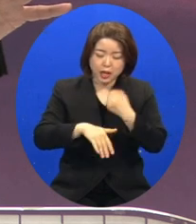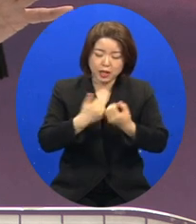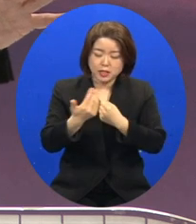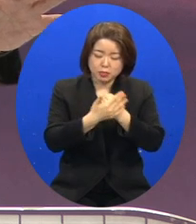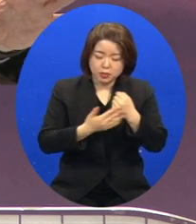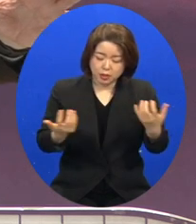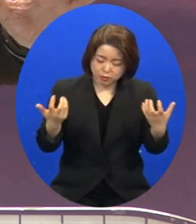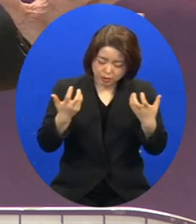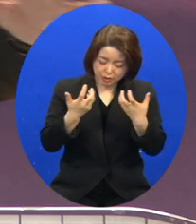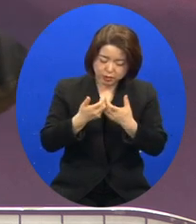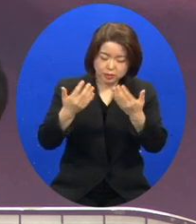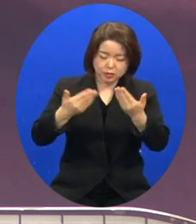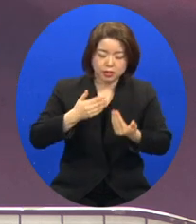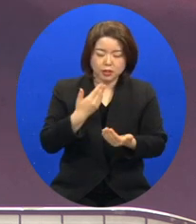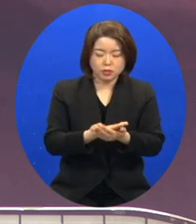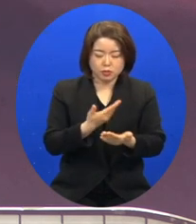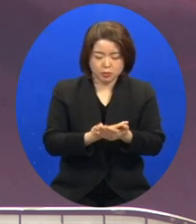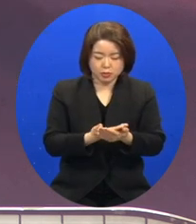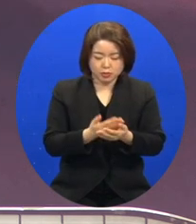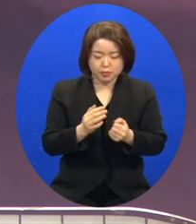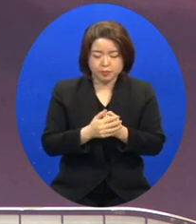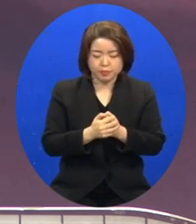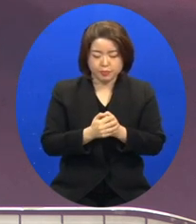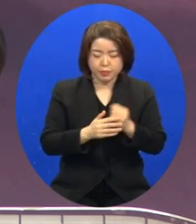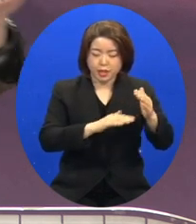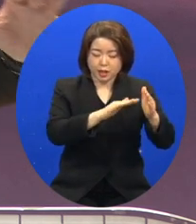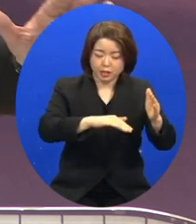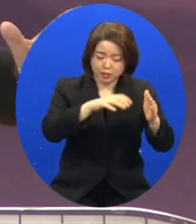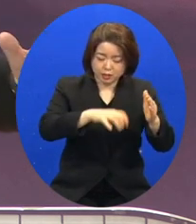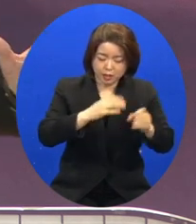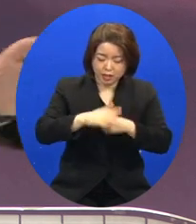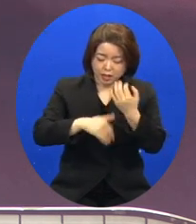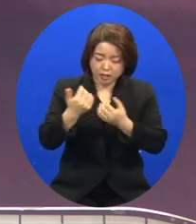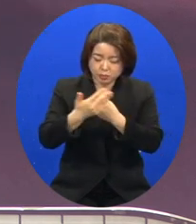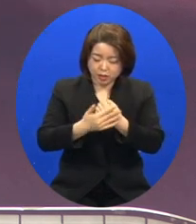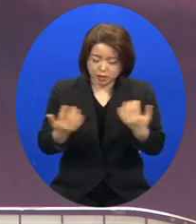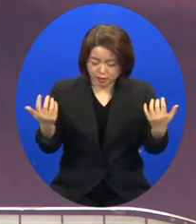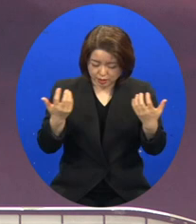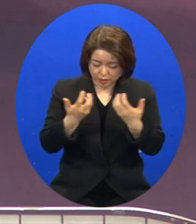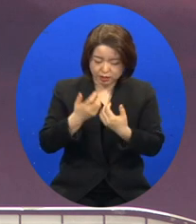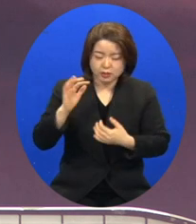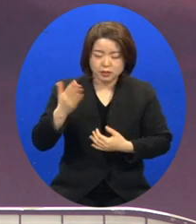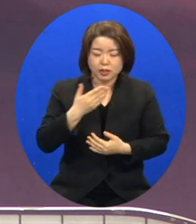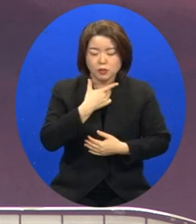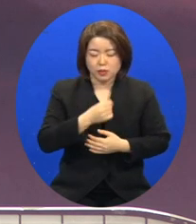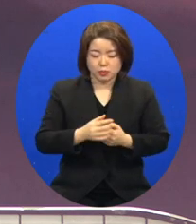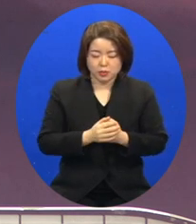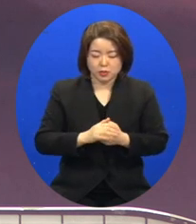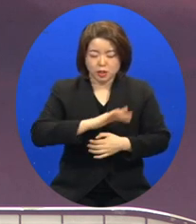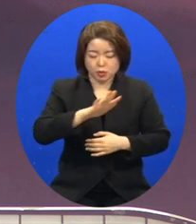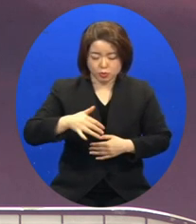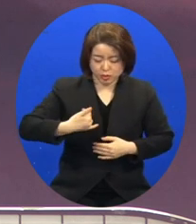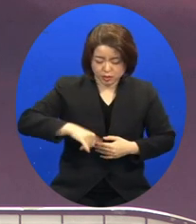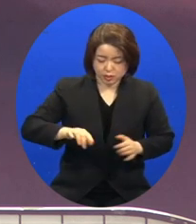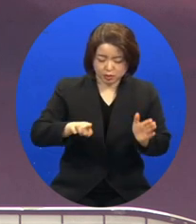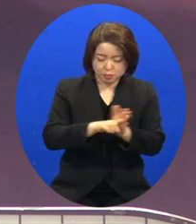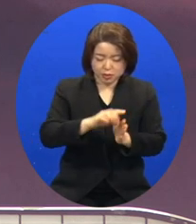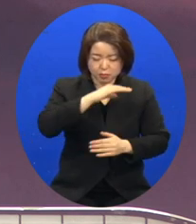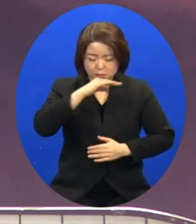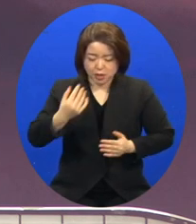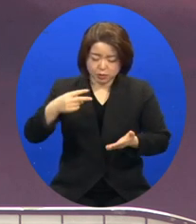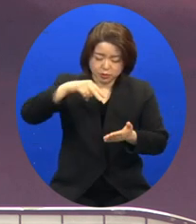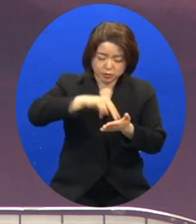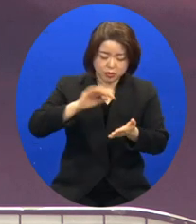주옵소서 주님 가정 안에 하나님의 은혜가 넘치기를 원합니다 우리의 자녀들이 믿음으로 바로 소개 되기